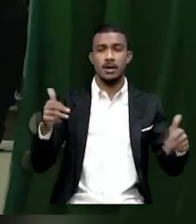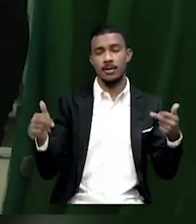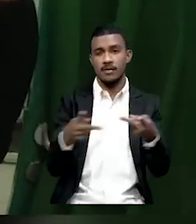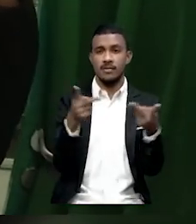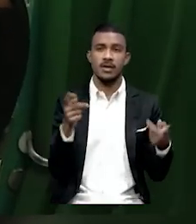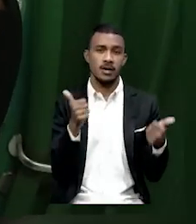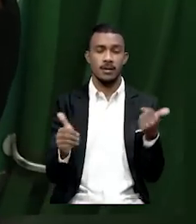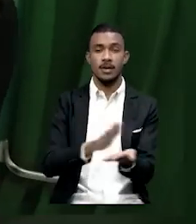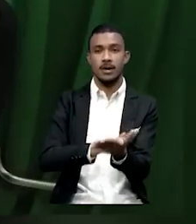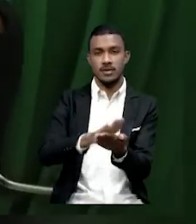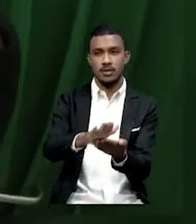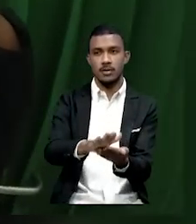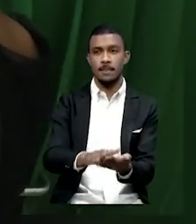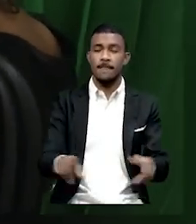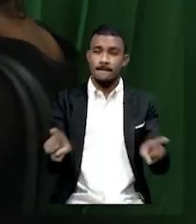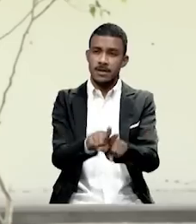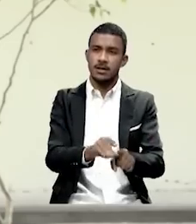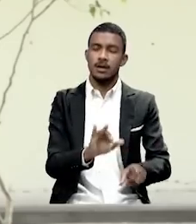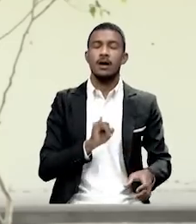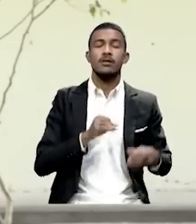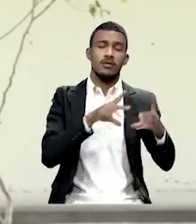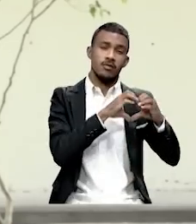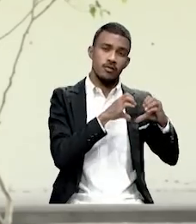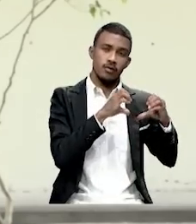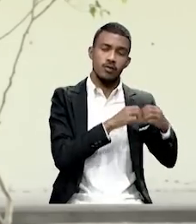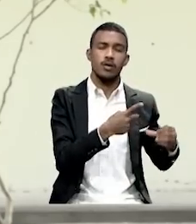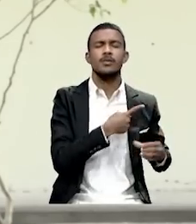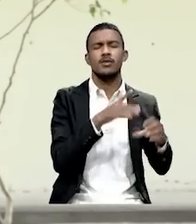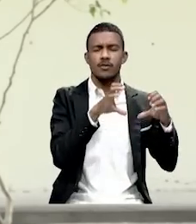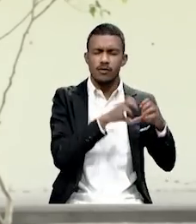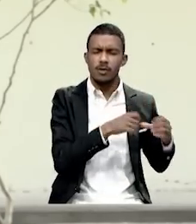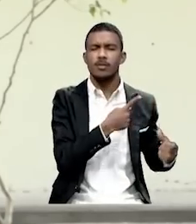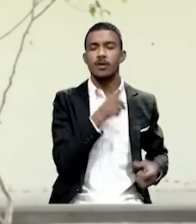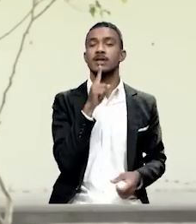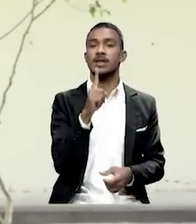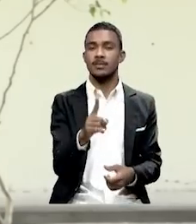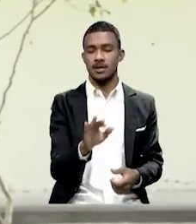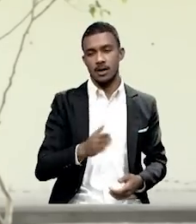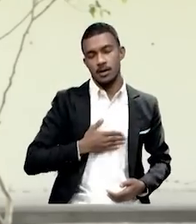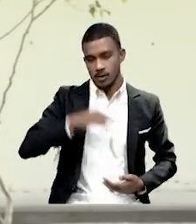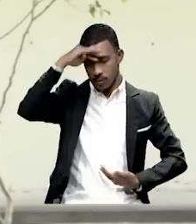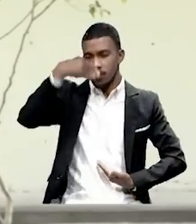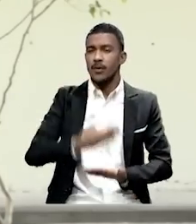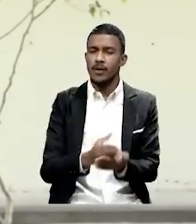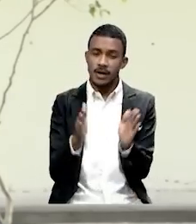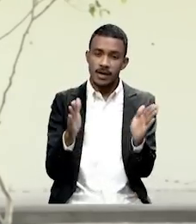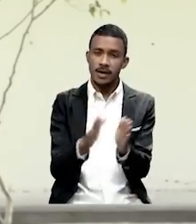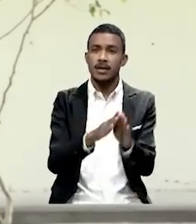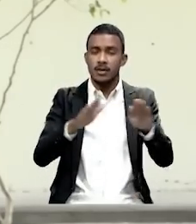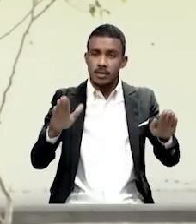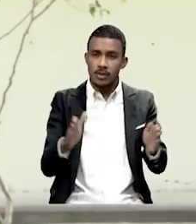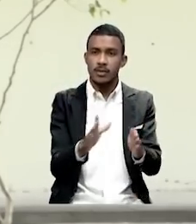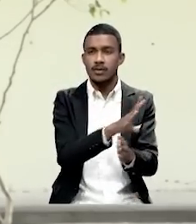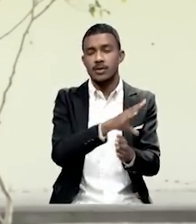siguro. Bisa saya nu fom orang sah, duran tahu orang sah nu fom orang sah ni mana nu mungkin kuat tang. Ia pun susi ke lama